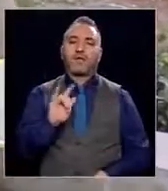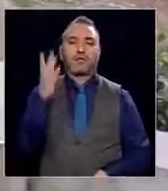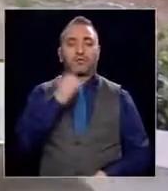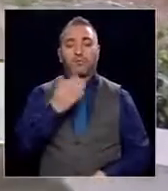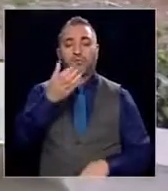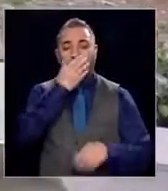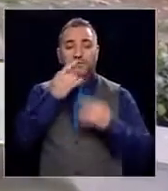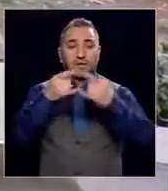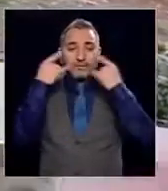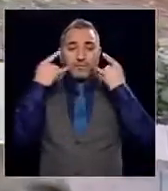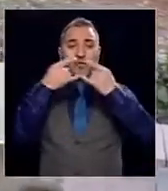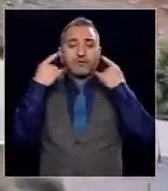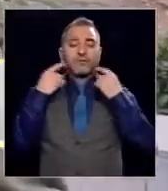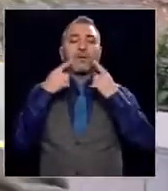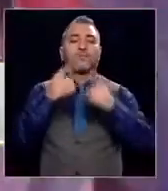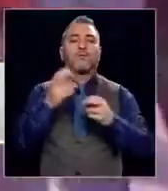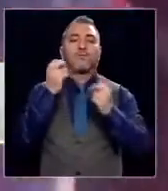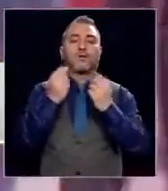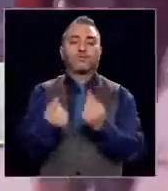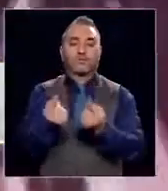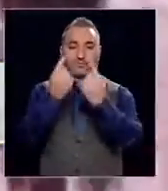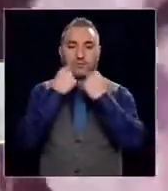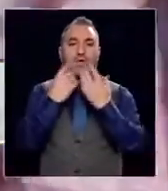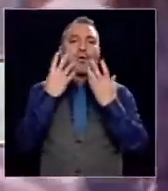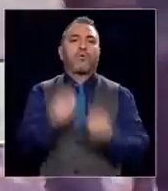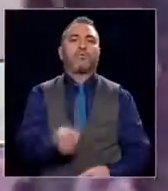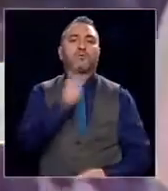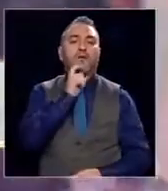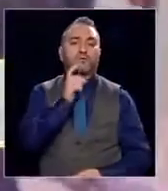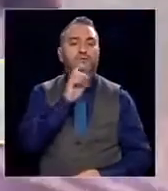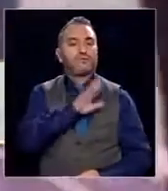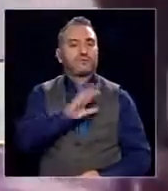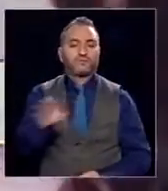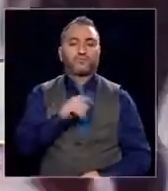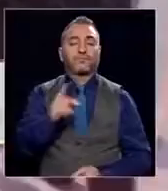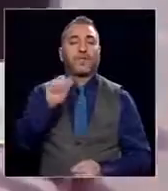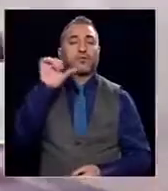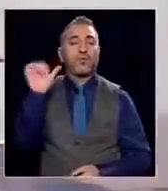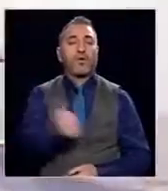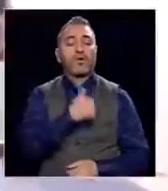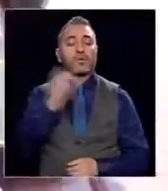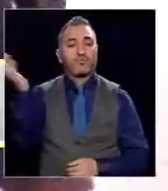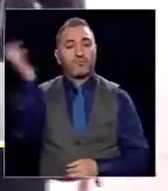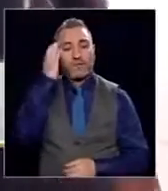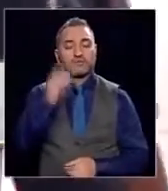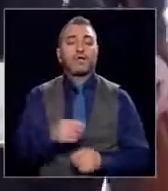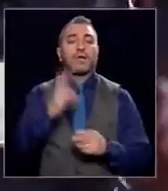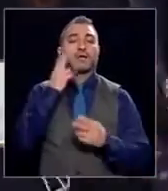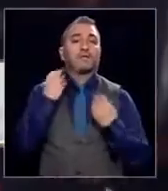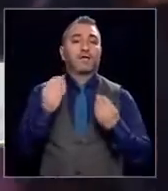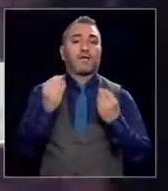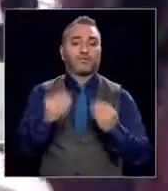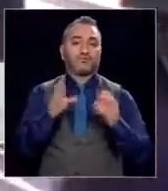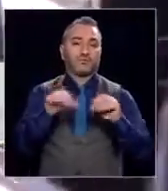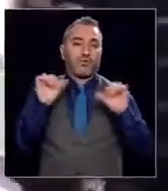maske kullanırsanız maskenin üstünde virüs kolonize olur. Koronavirüse karşı alınması gereken en önemli önlemlerin başında hijyen geliyor ama